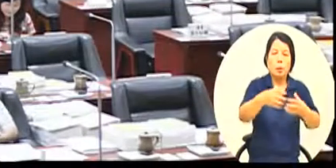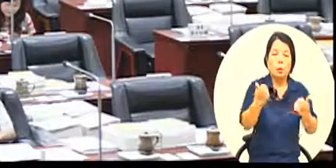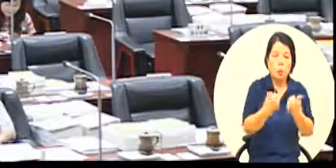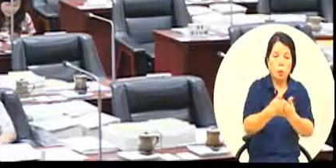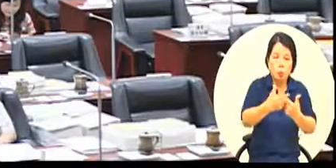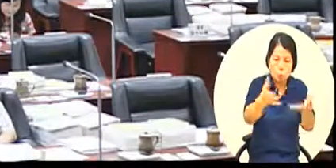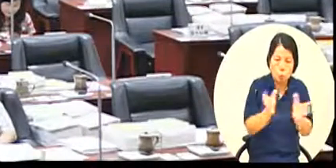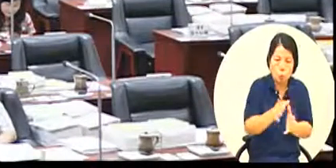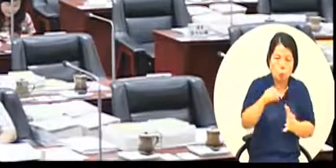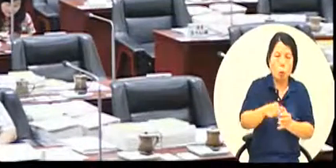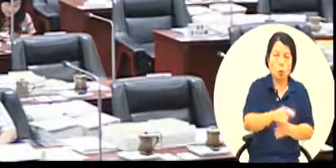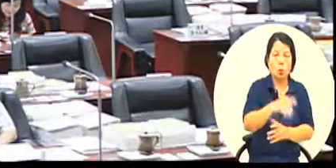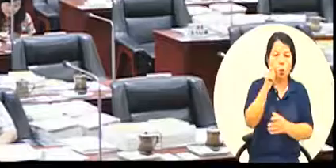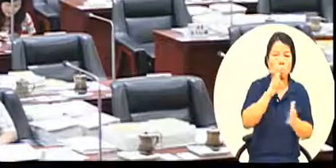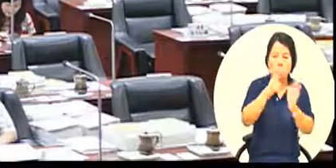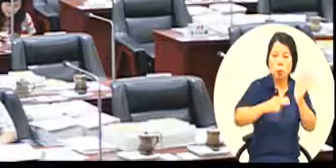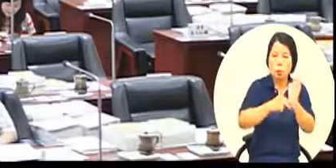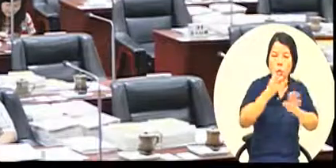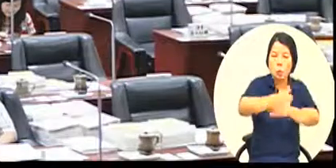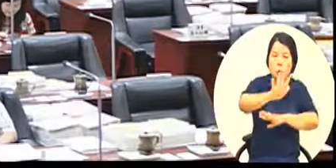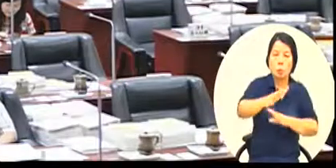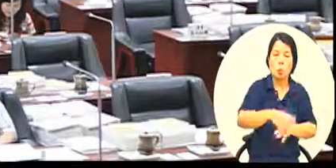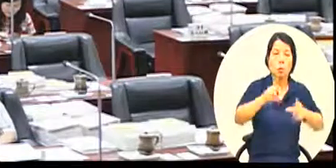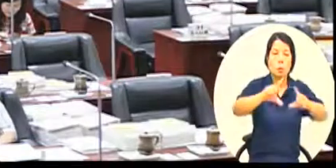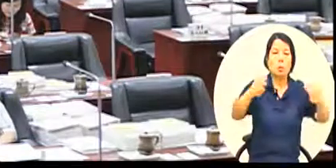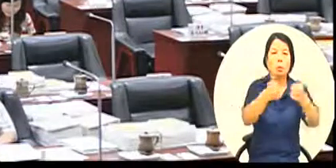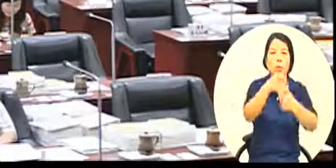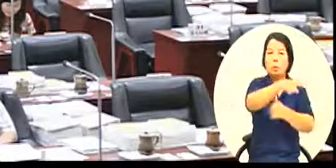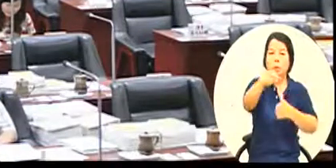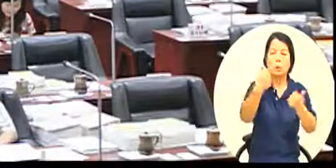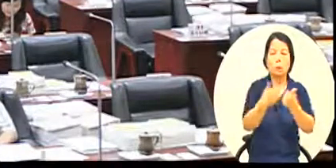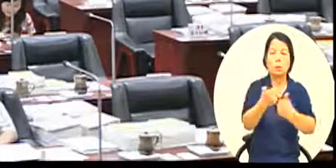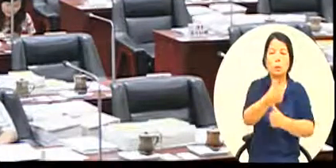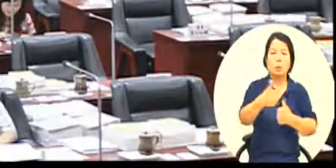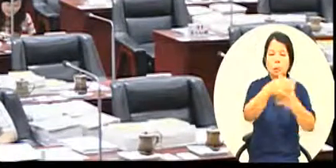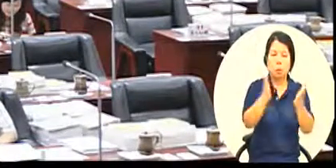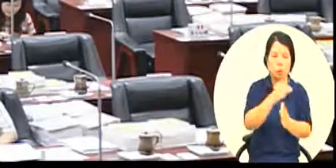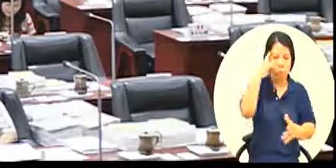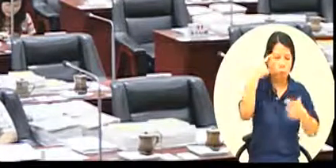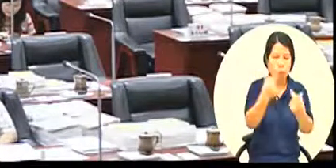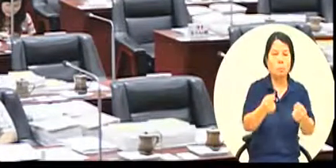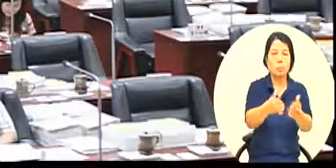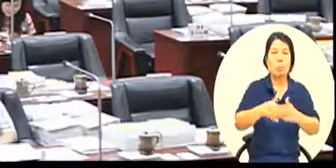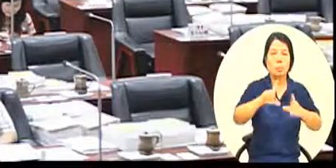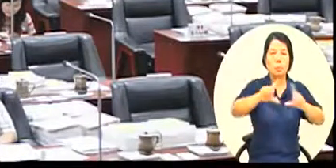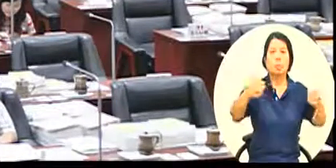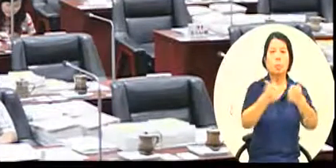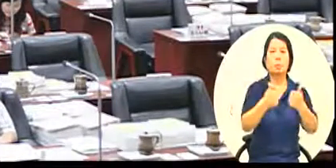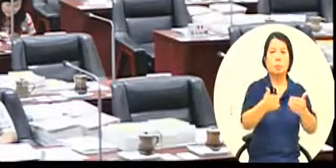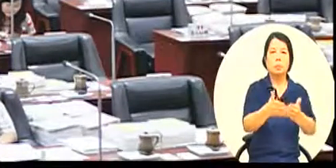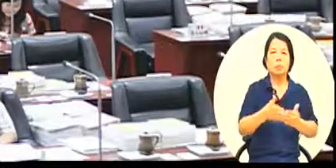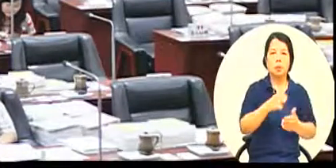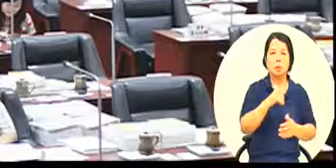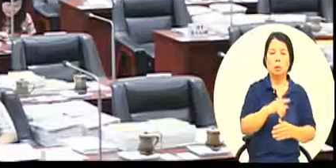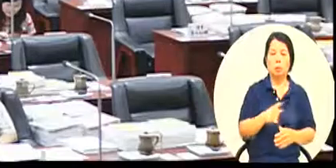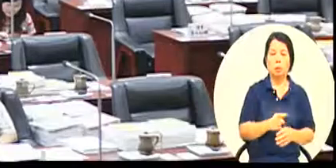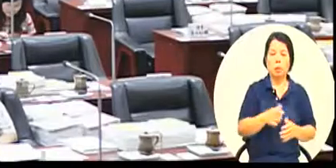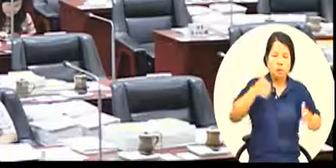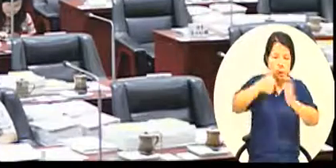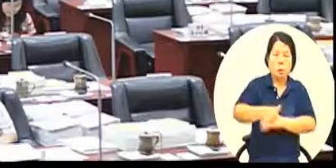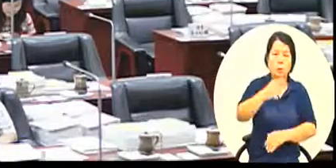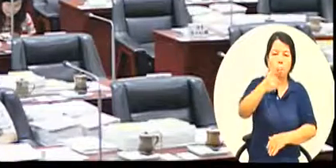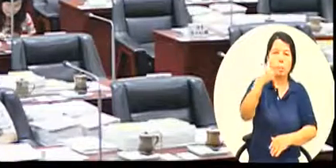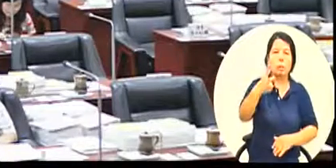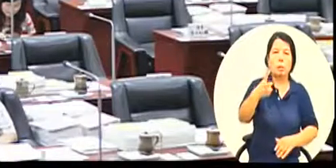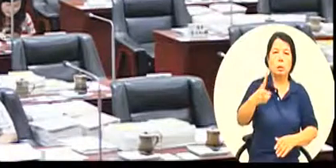只要咱大会同意，咱这所有啊，这个同事在咱这个大会中间同意，就会当进入二读，请议长